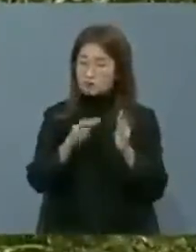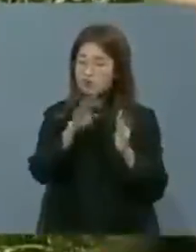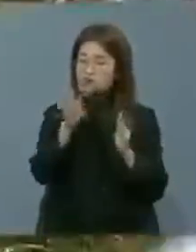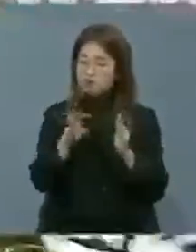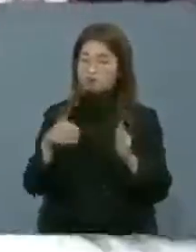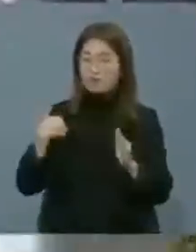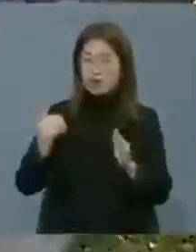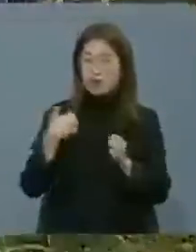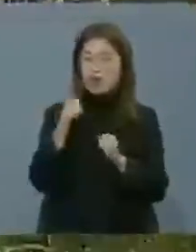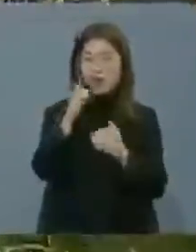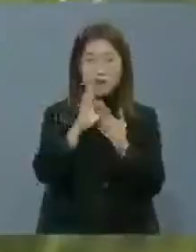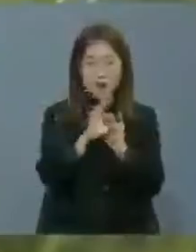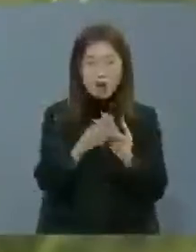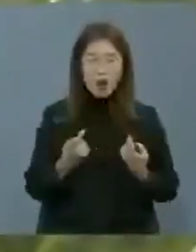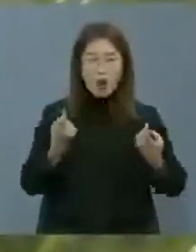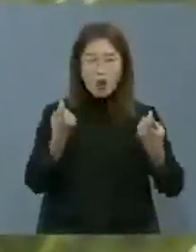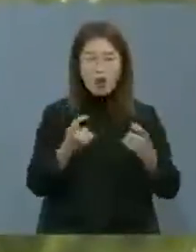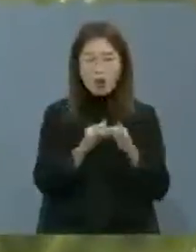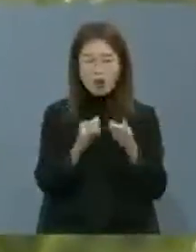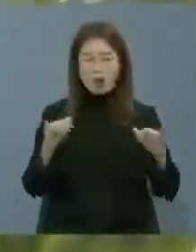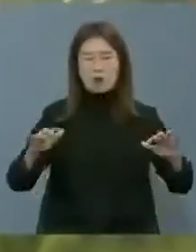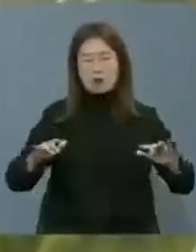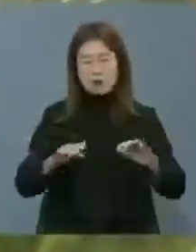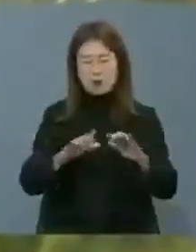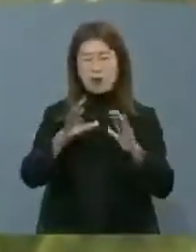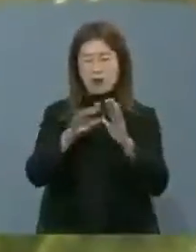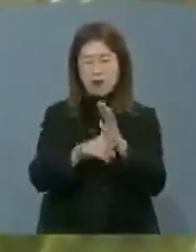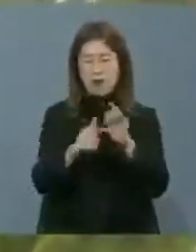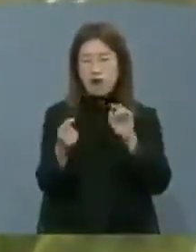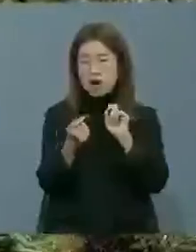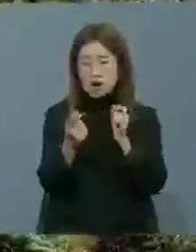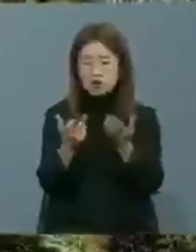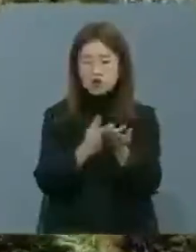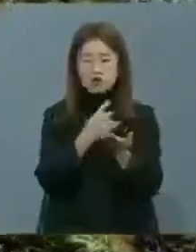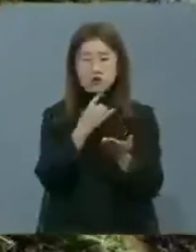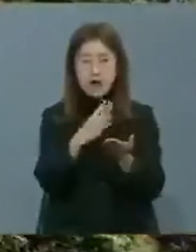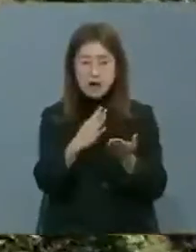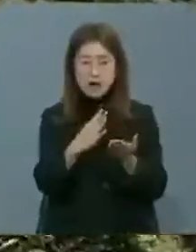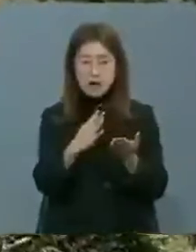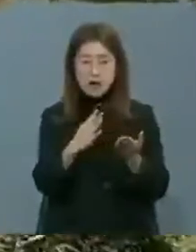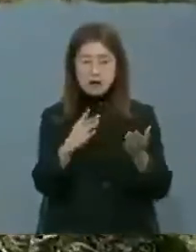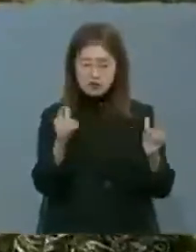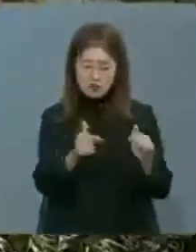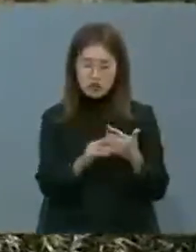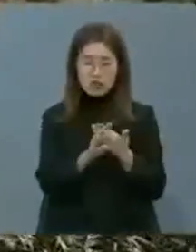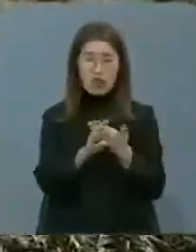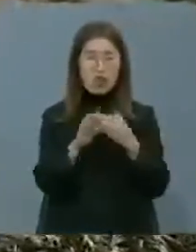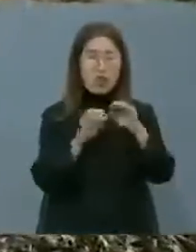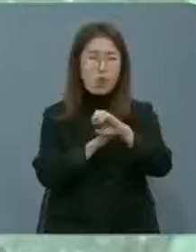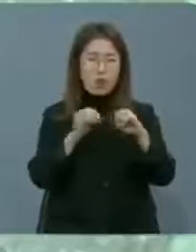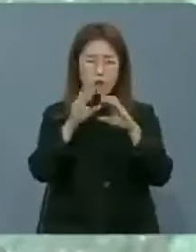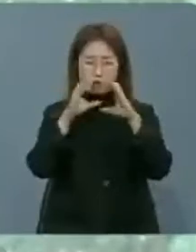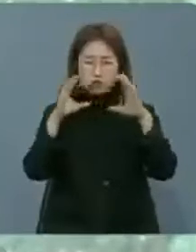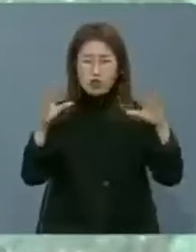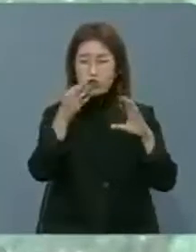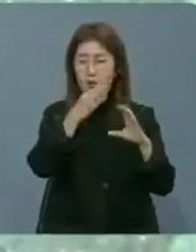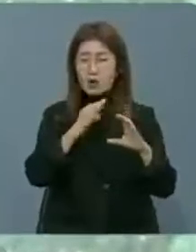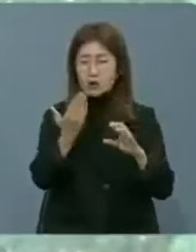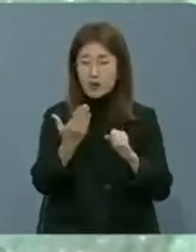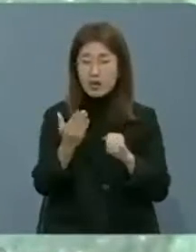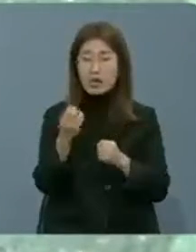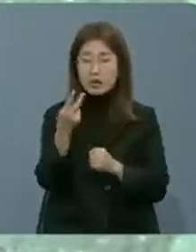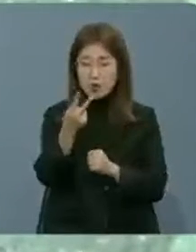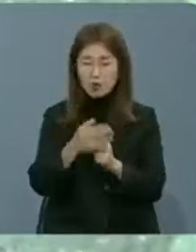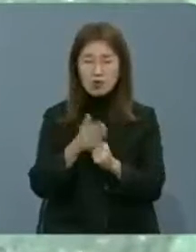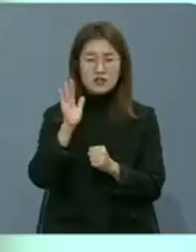등 여행 성수기가 이어지고 있고 재주만 완화할 경우 풍선 효과가 또 우려되기 때문입니다 여기에